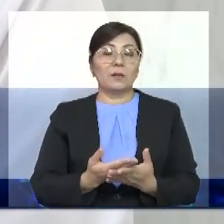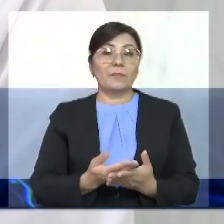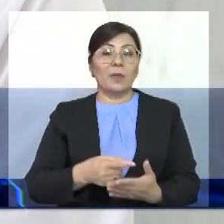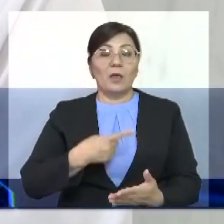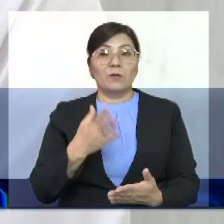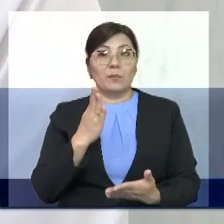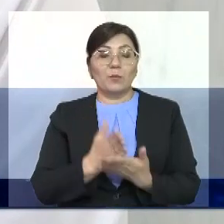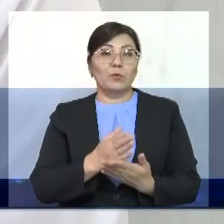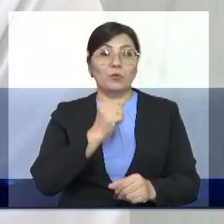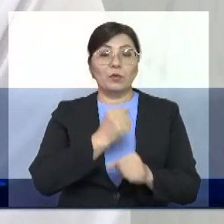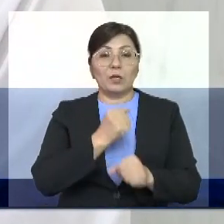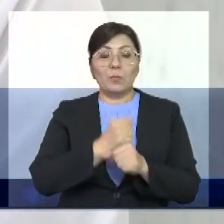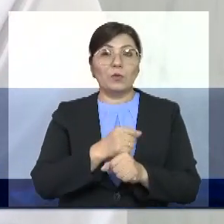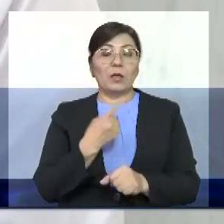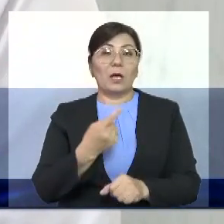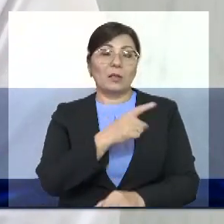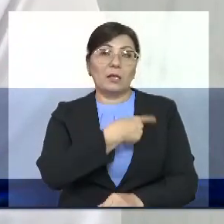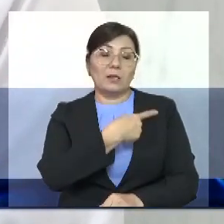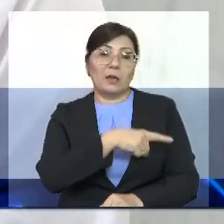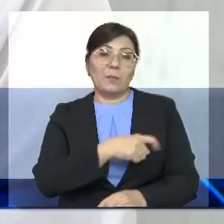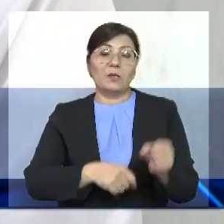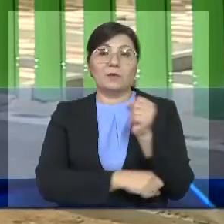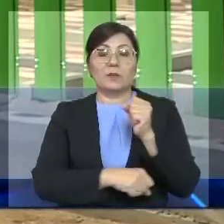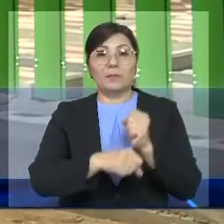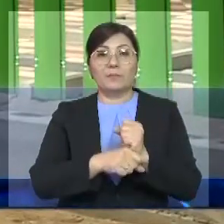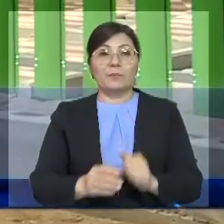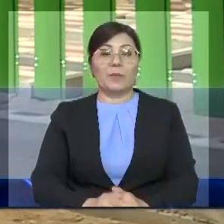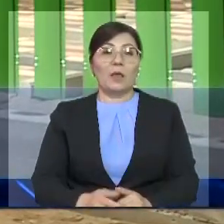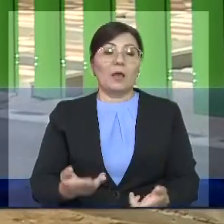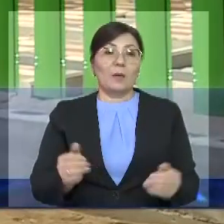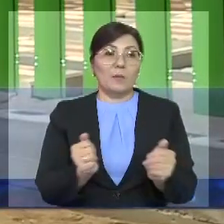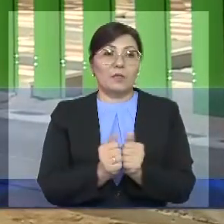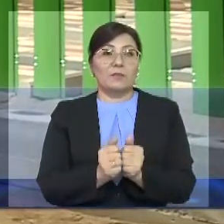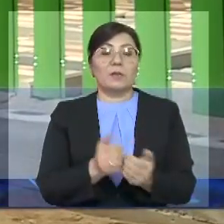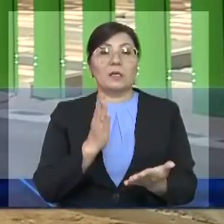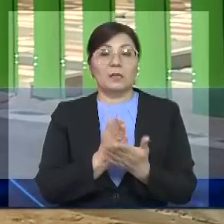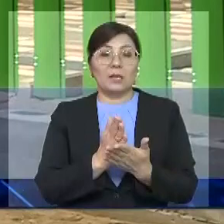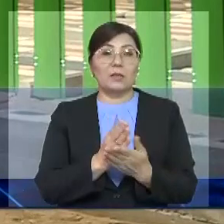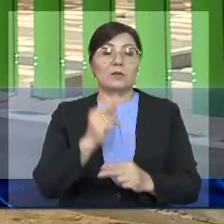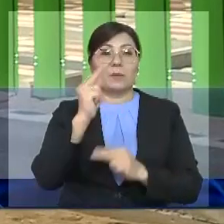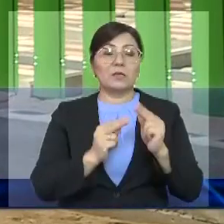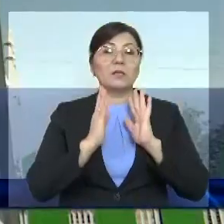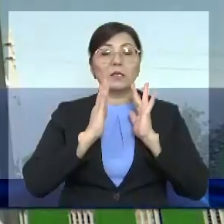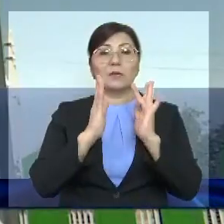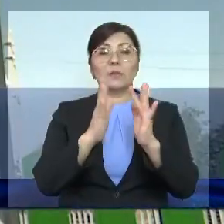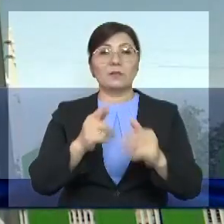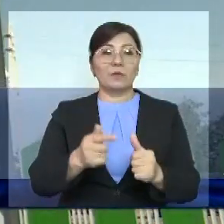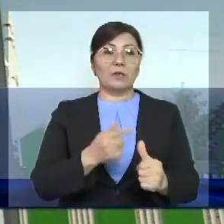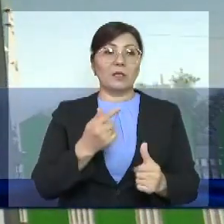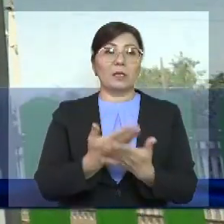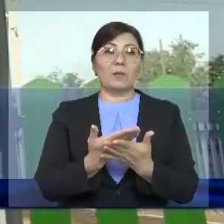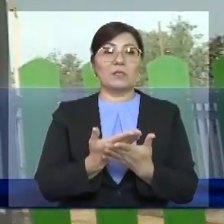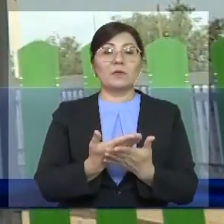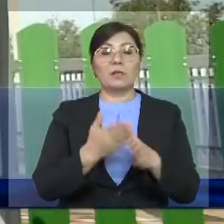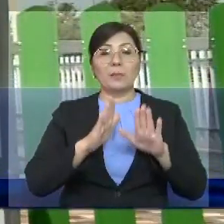что здесь будут работать одна медсестра и один младший сотрудник. Рядышком с медпунктом также идет строительство парка. Название у будущего